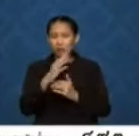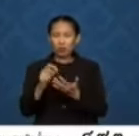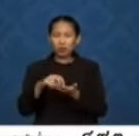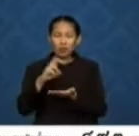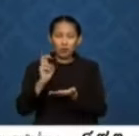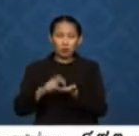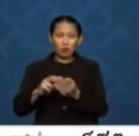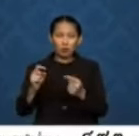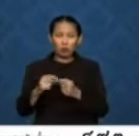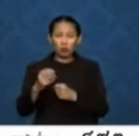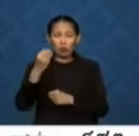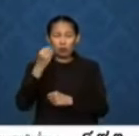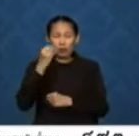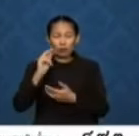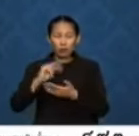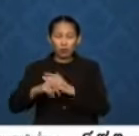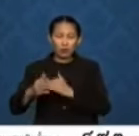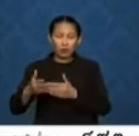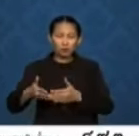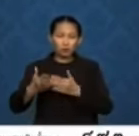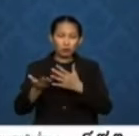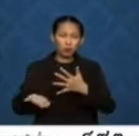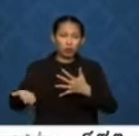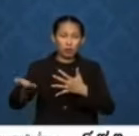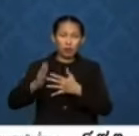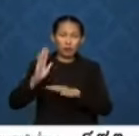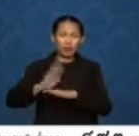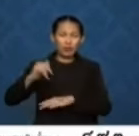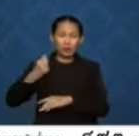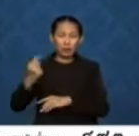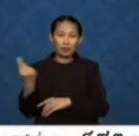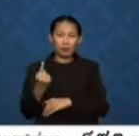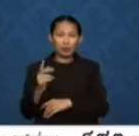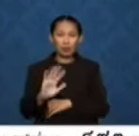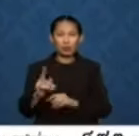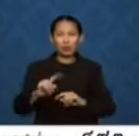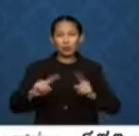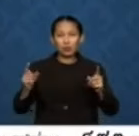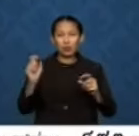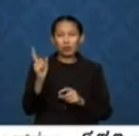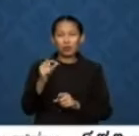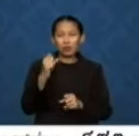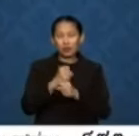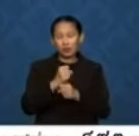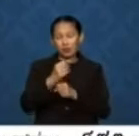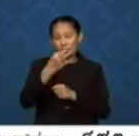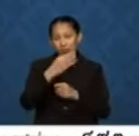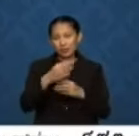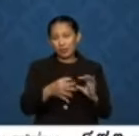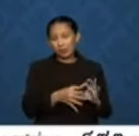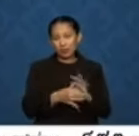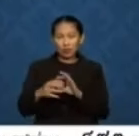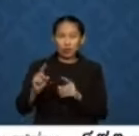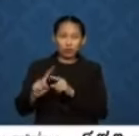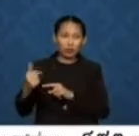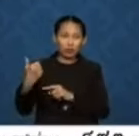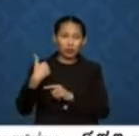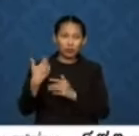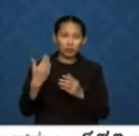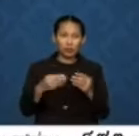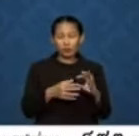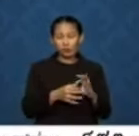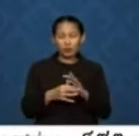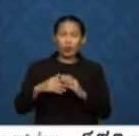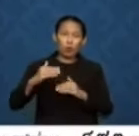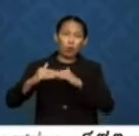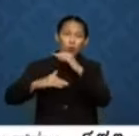พียงการยกระดับศักยภาพรังนกไทยเท่านั้นค่ะแต่ยังทำให้อาชีพที่เกี่ยวเนื่องจะมีผลพลอยได้เติบโต